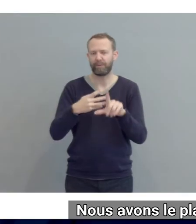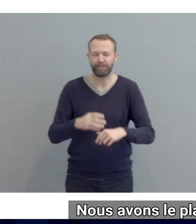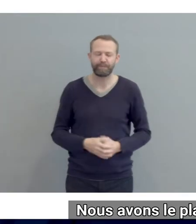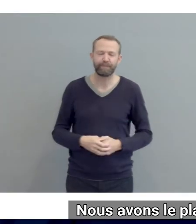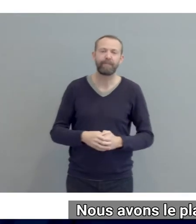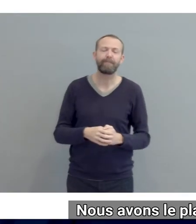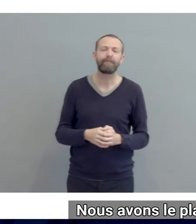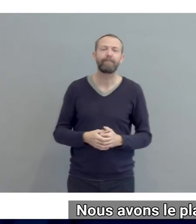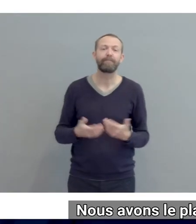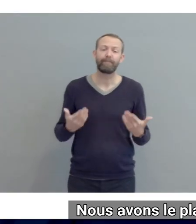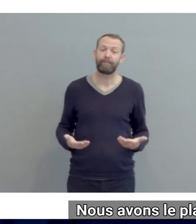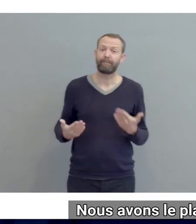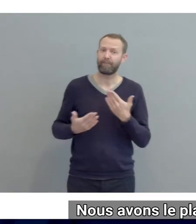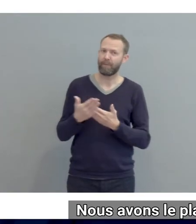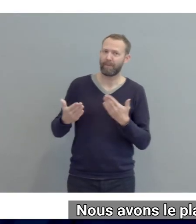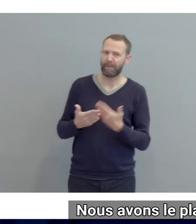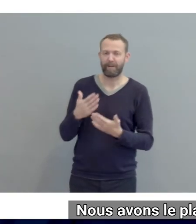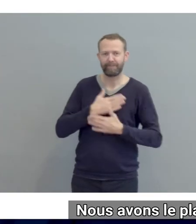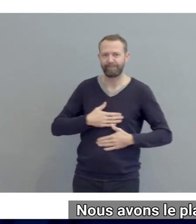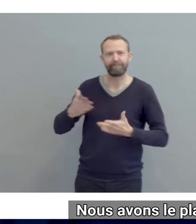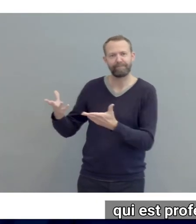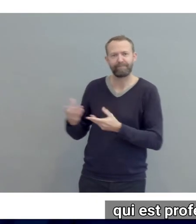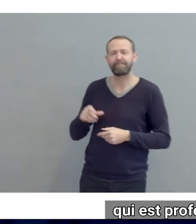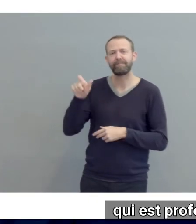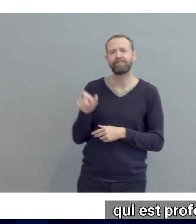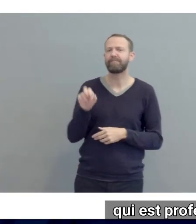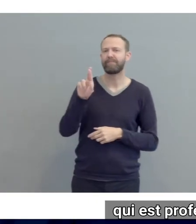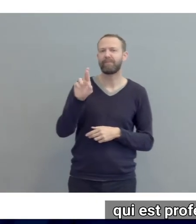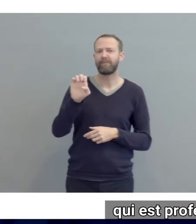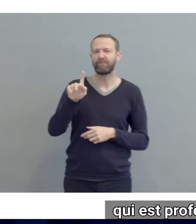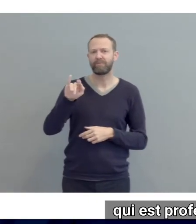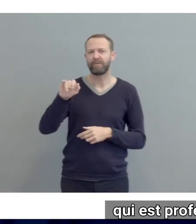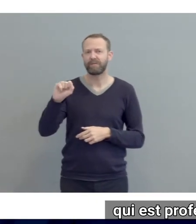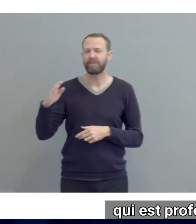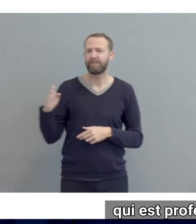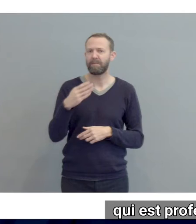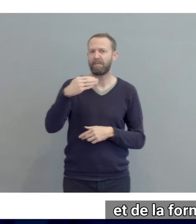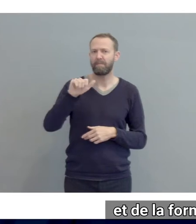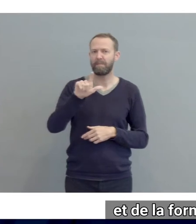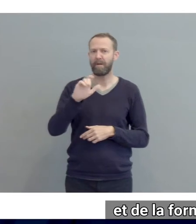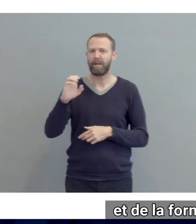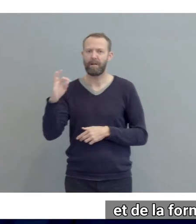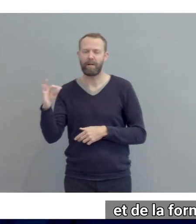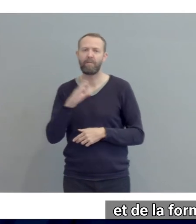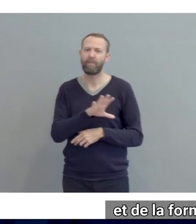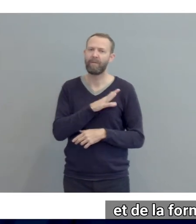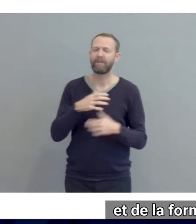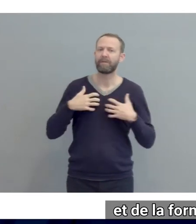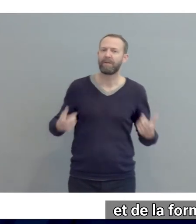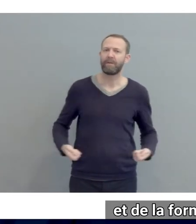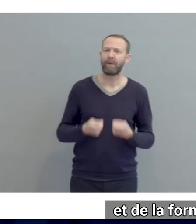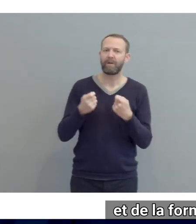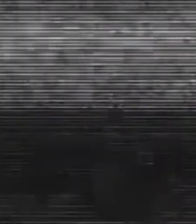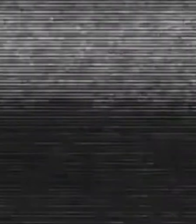Nous avons le plaisir d'accueillir ce matin Régis Mallet, qui est professeur en sciences de l'éducation et de la formation à l